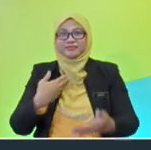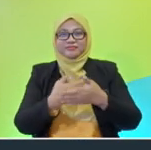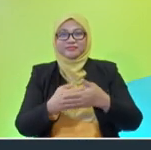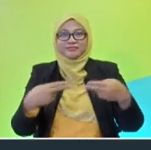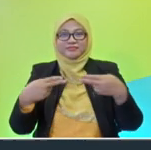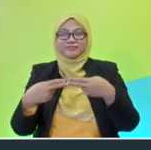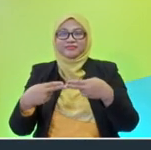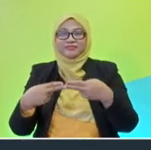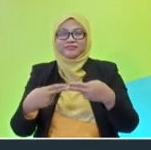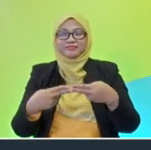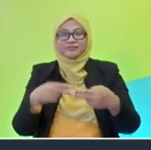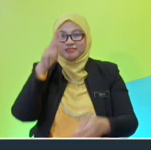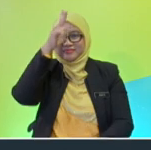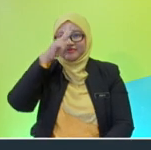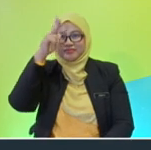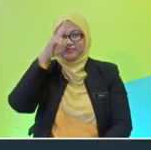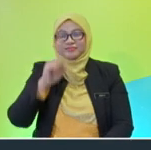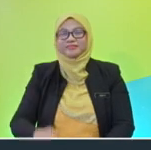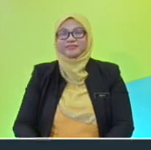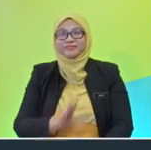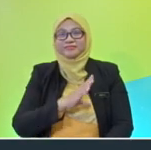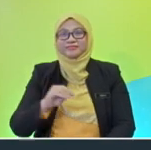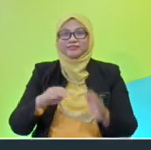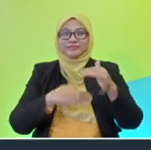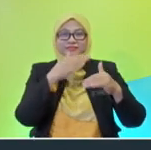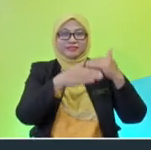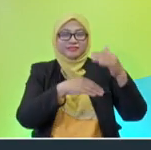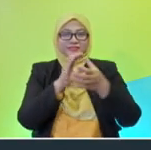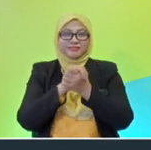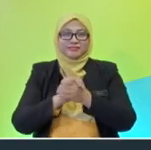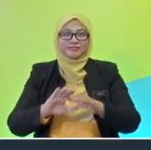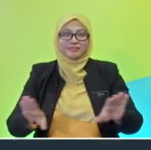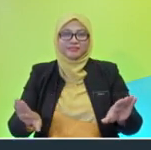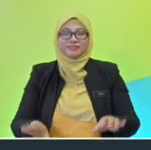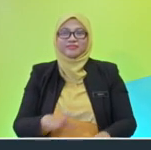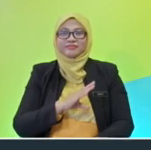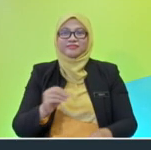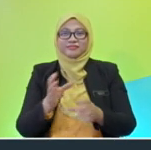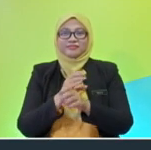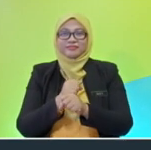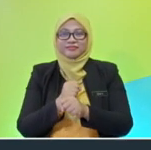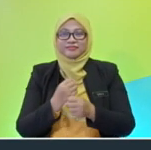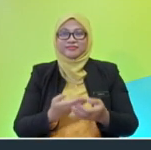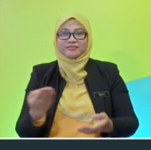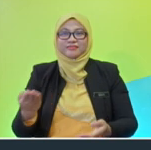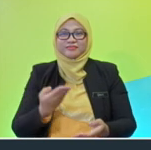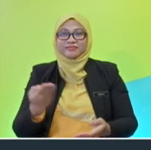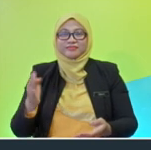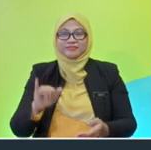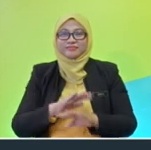dan juga untuk meningkatkan keselamatan seterusnya seterusnya untuk mendapatkan barang-barang yang tidak dimiliki sebenarnya